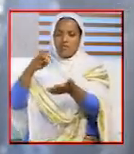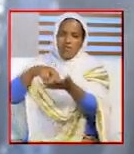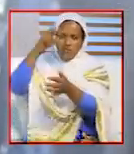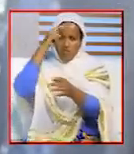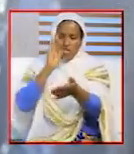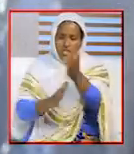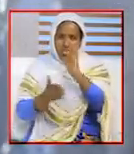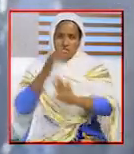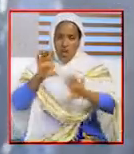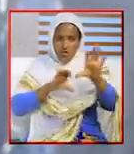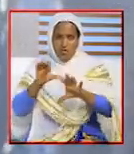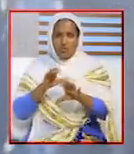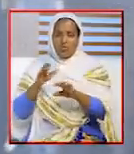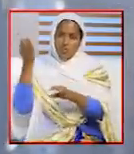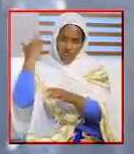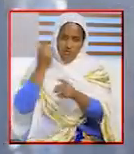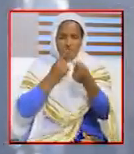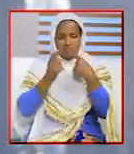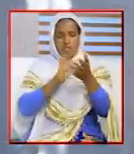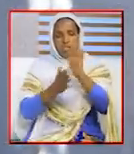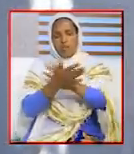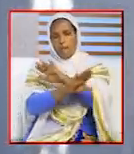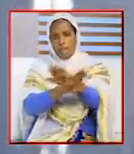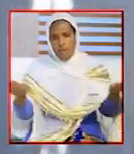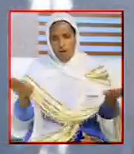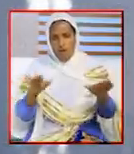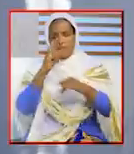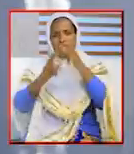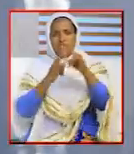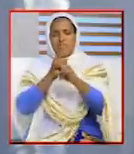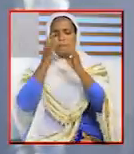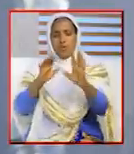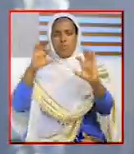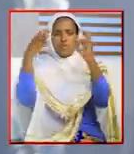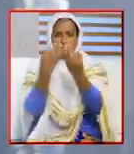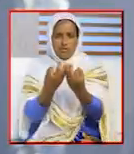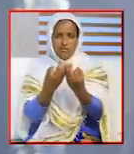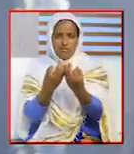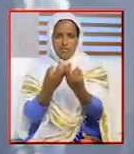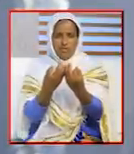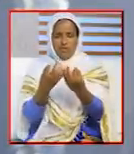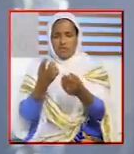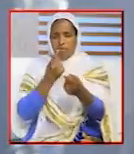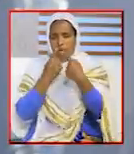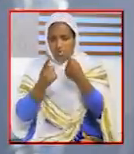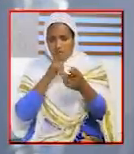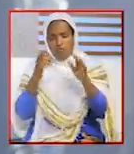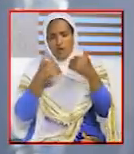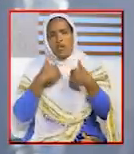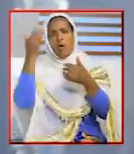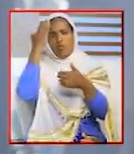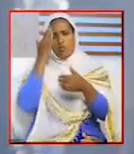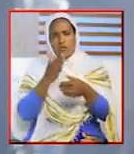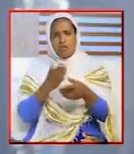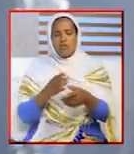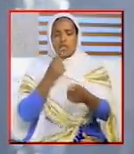እያነሳን ይቅርታ የተባባልንበትን የተነጋገርንበትን እንደው ዘመናዊ ቤተሰቦች ማለት ነው ማንነጋገርም እንዳለን